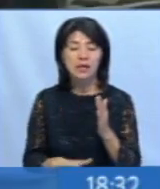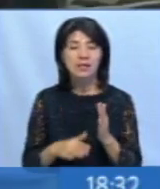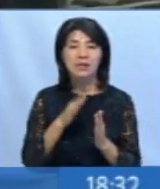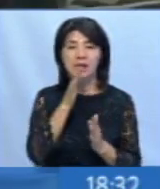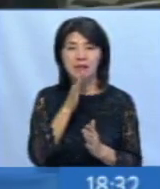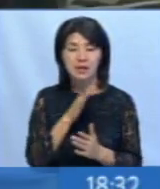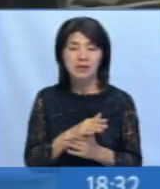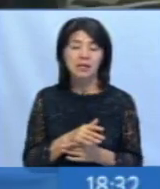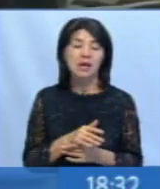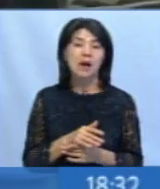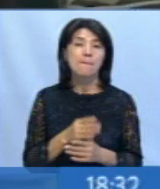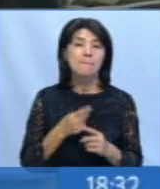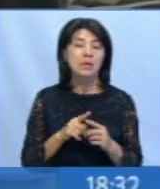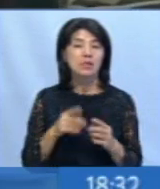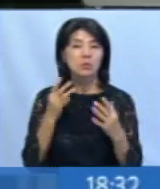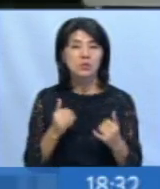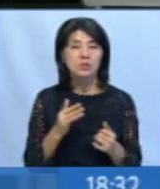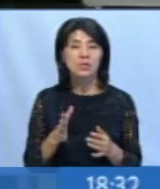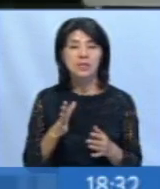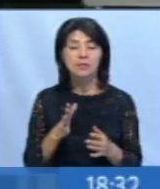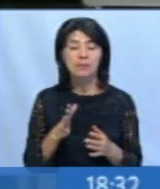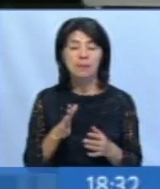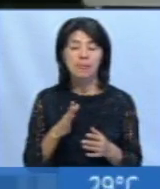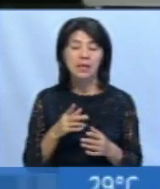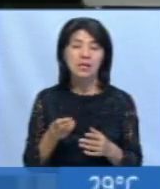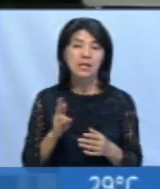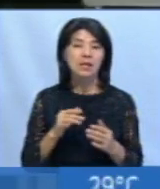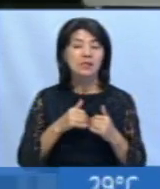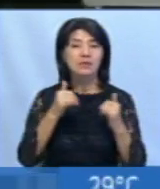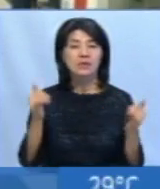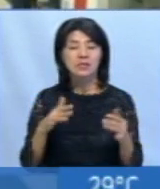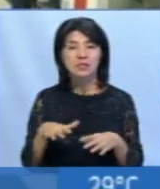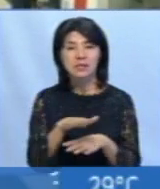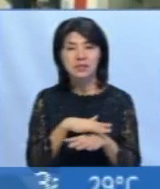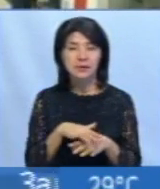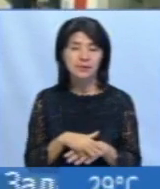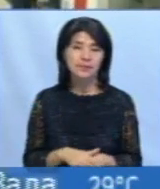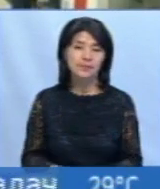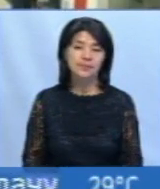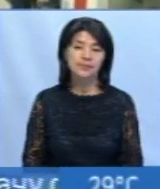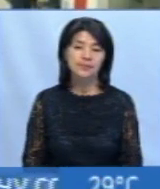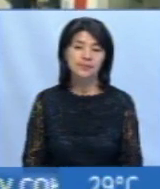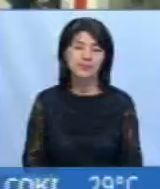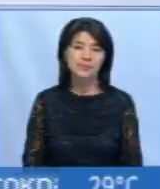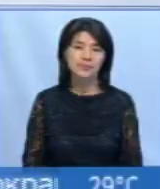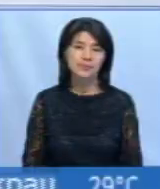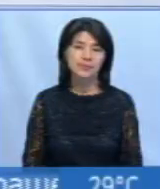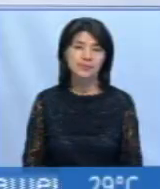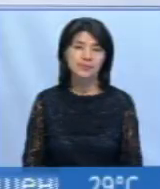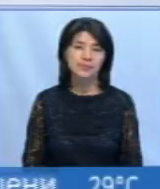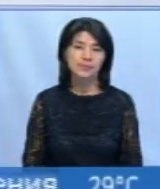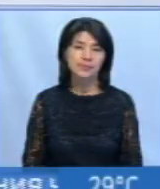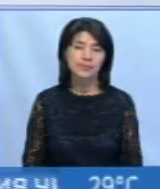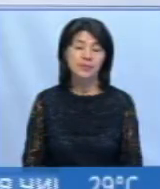послание было объемным, и каждый его пункт имеет большое значение для развития страны. Сабин Рахимбай, Юрий Белевский, Ертіс Ақпарат.